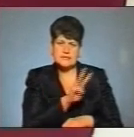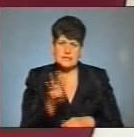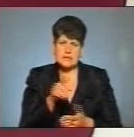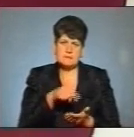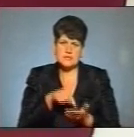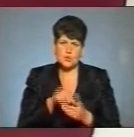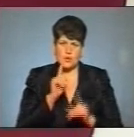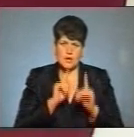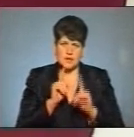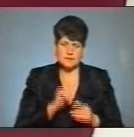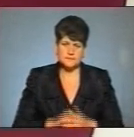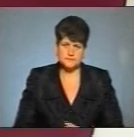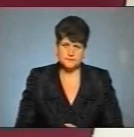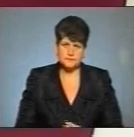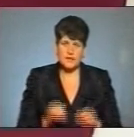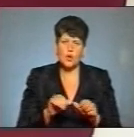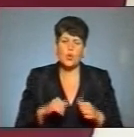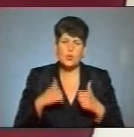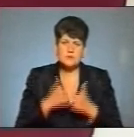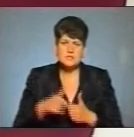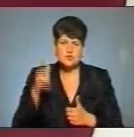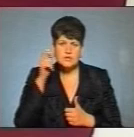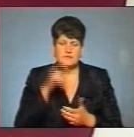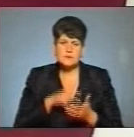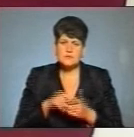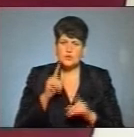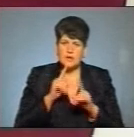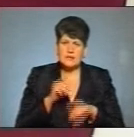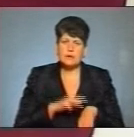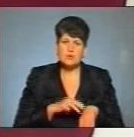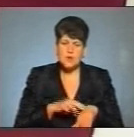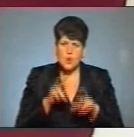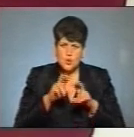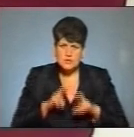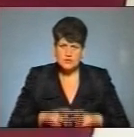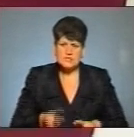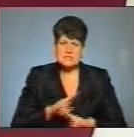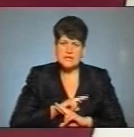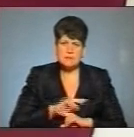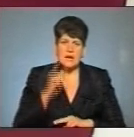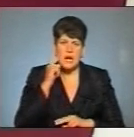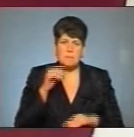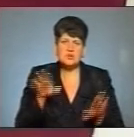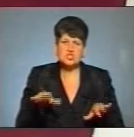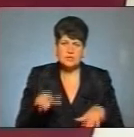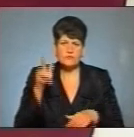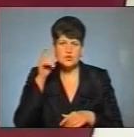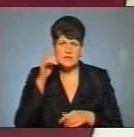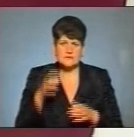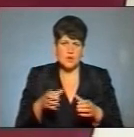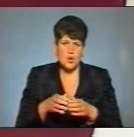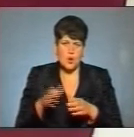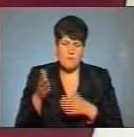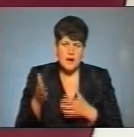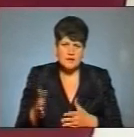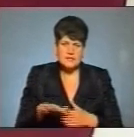міської ради. Комісія Чортківської міської ради та поліцейські розслідують загибель бджіл у Чортківській громаді. Про це повідомив